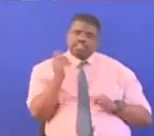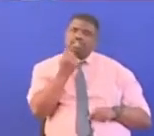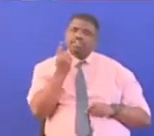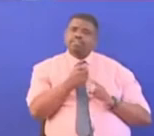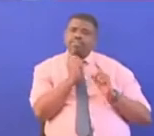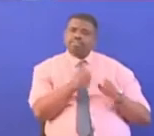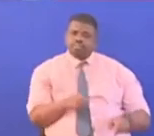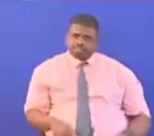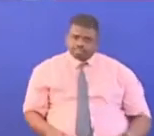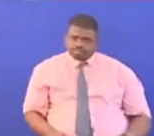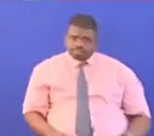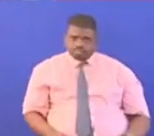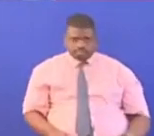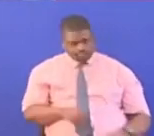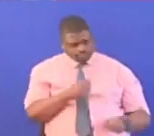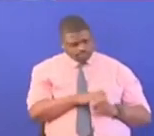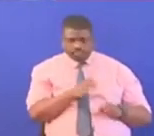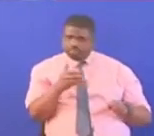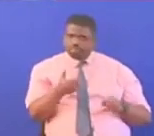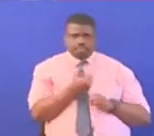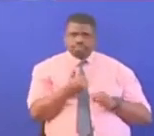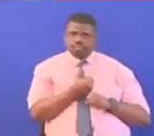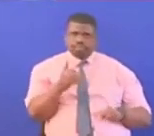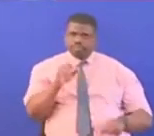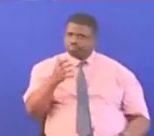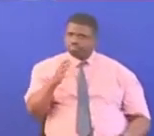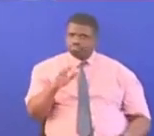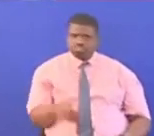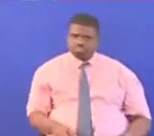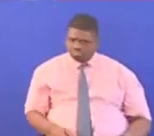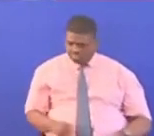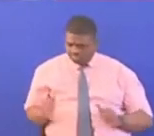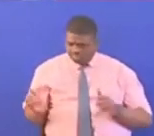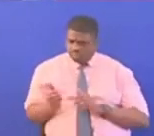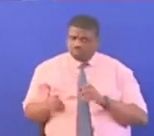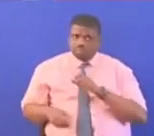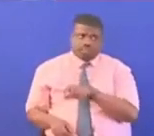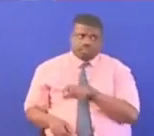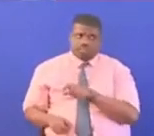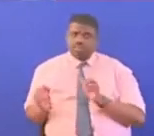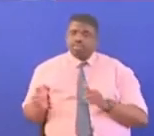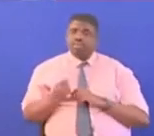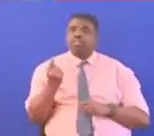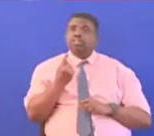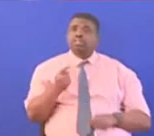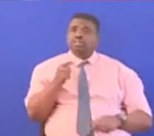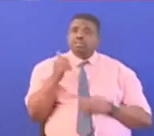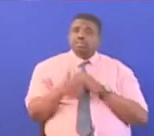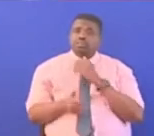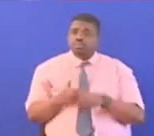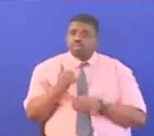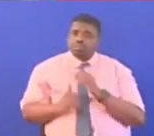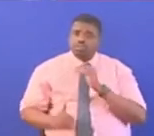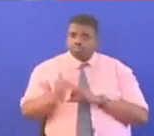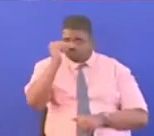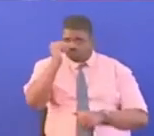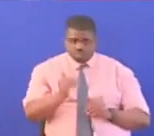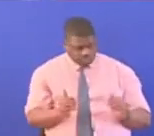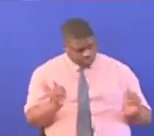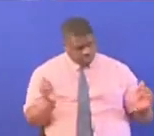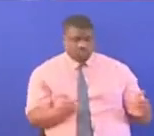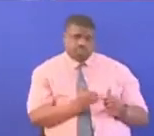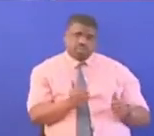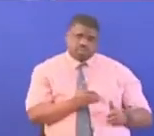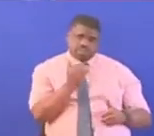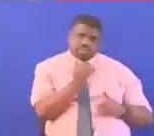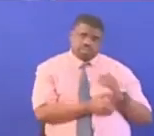taifa. Lakini hifadhi zetu nyingi hazifanyi vizuri. Na kwenye uhifadhi, hifadhi ya taifa ndio hatua ya juu kabisa ya uhifadhi,